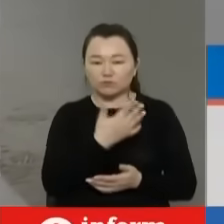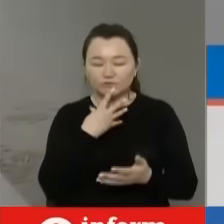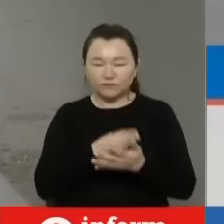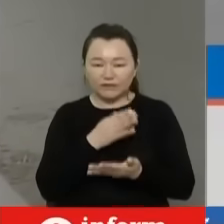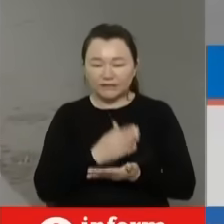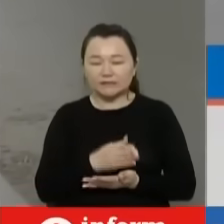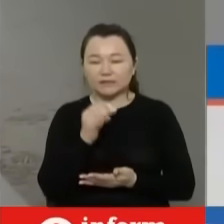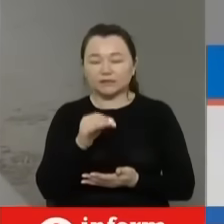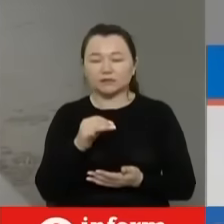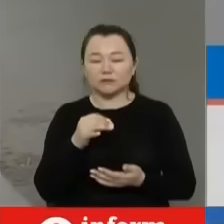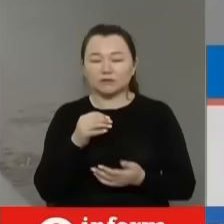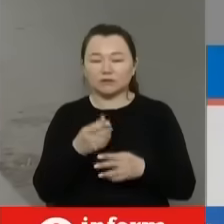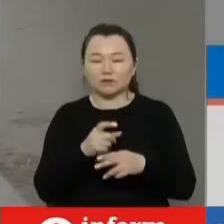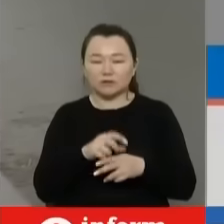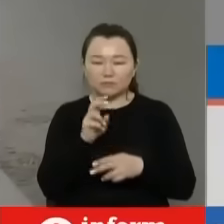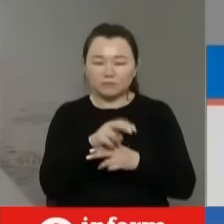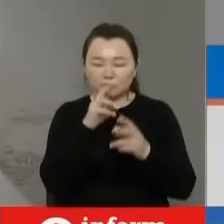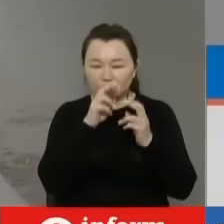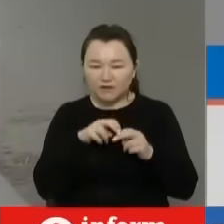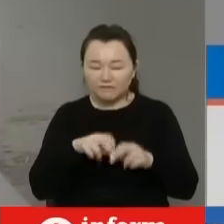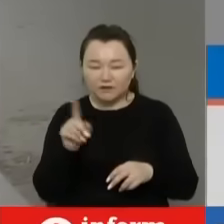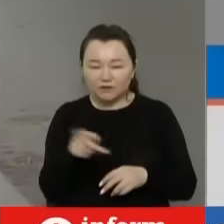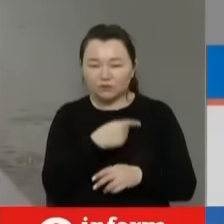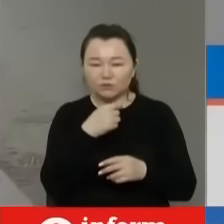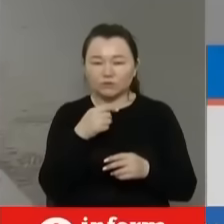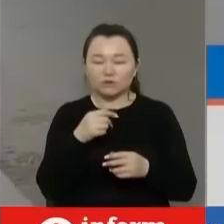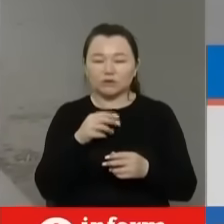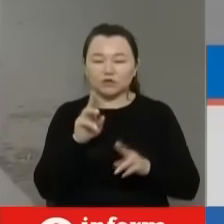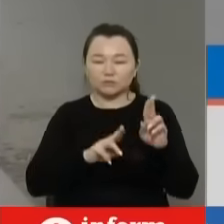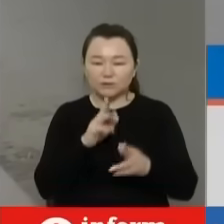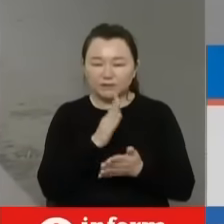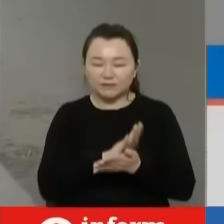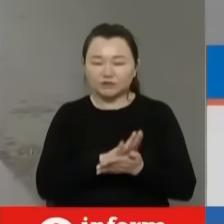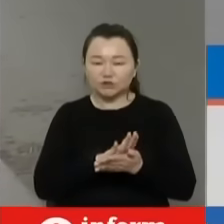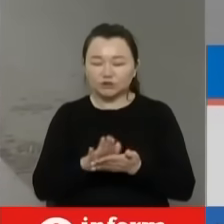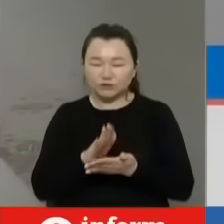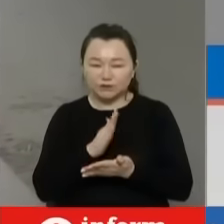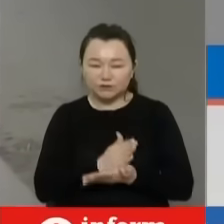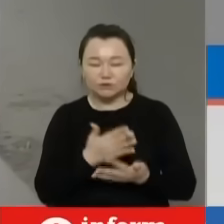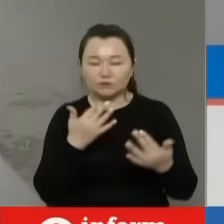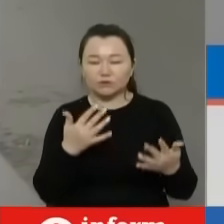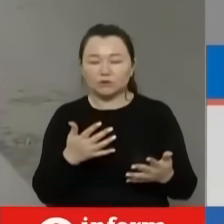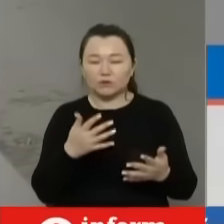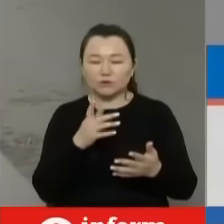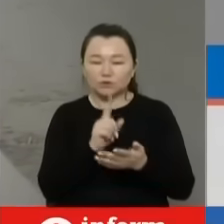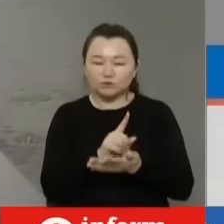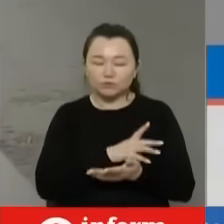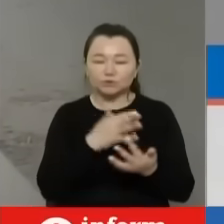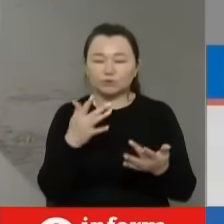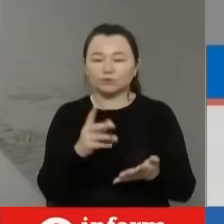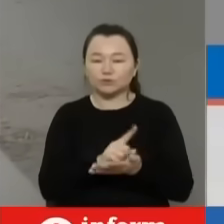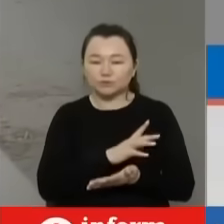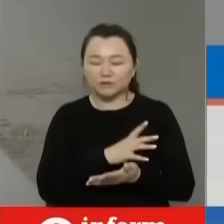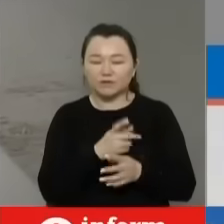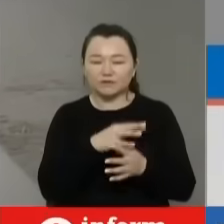анау осы жұма күні келіп бәрін тексеріп, қандай мына жерде ережесі бар, санитарлық қанша шақырым болу керек, бәрі болу керек. Олар